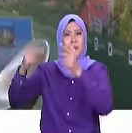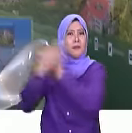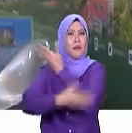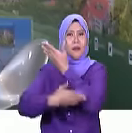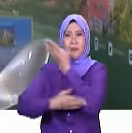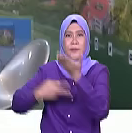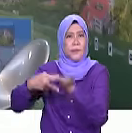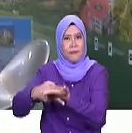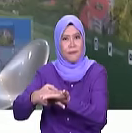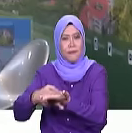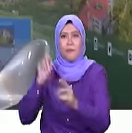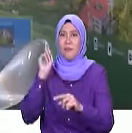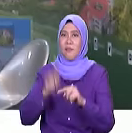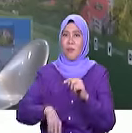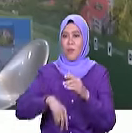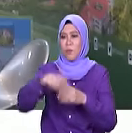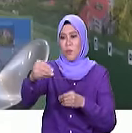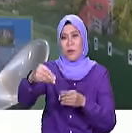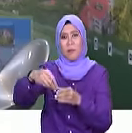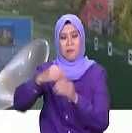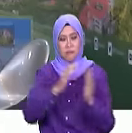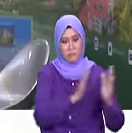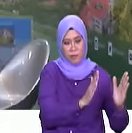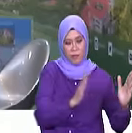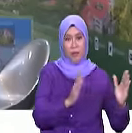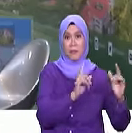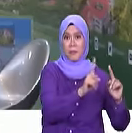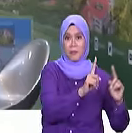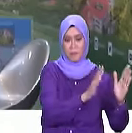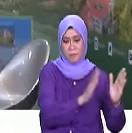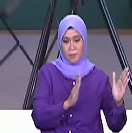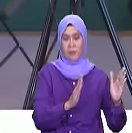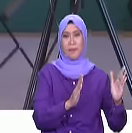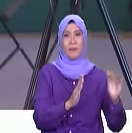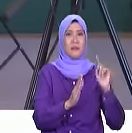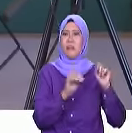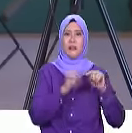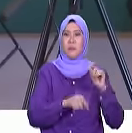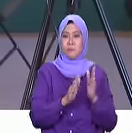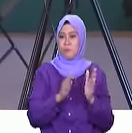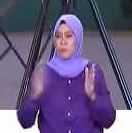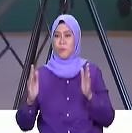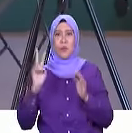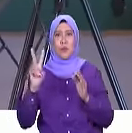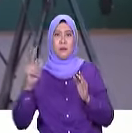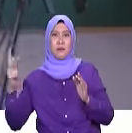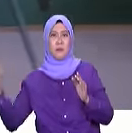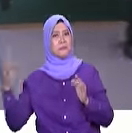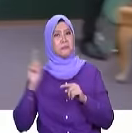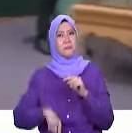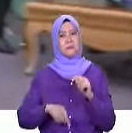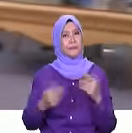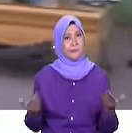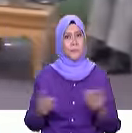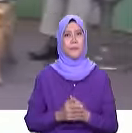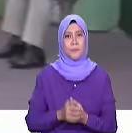negara dan kita tidak boleh bergerak daripada satu fasa kepada satu fasa. Sekarang ini kita masih di fasa satu. Dato' Abdul Rahim menyatakan demikian kepada